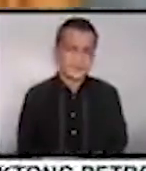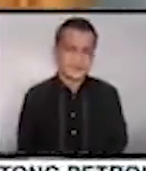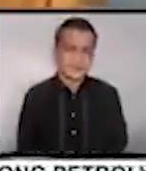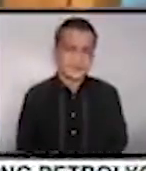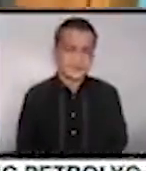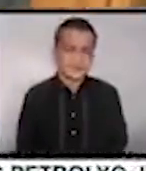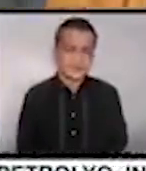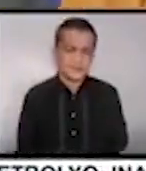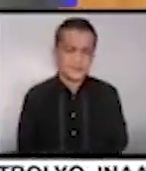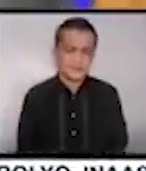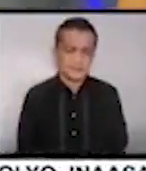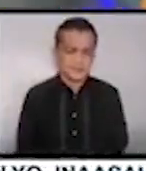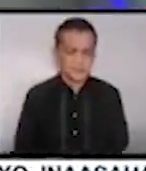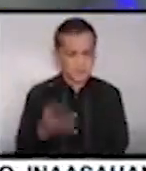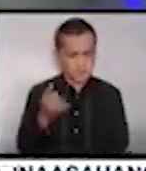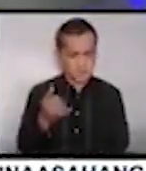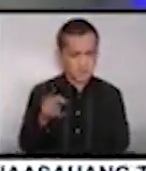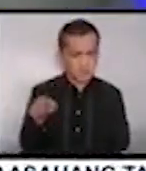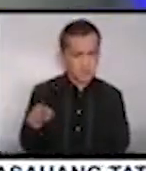Bakit kaya sa'yo